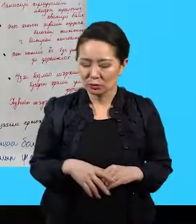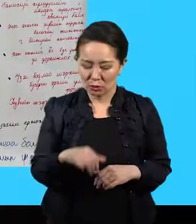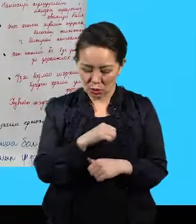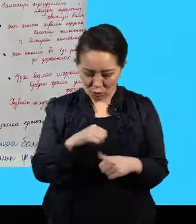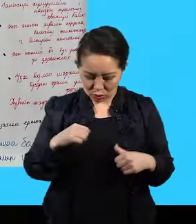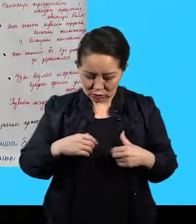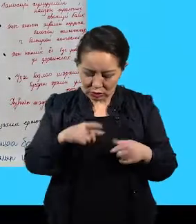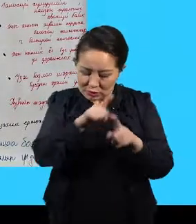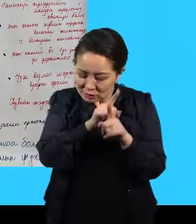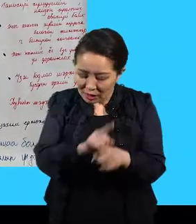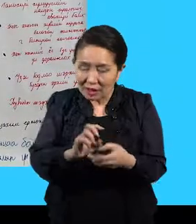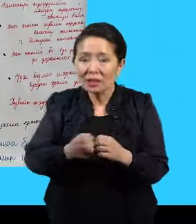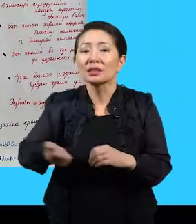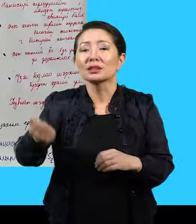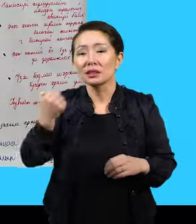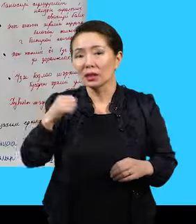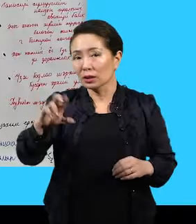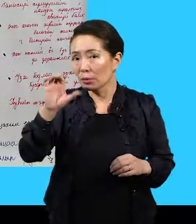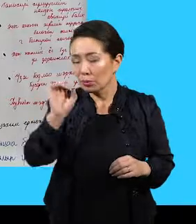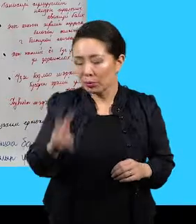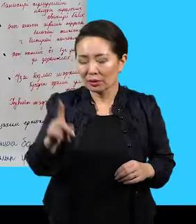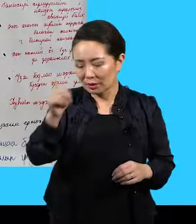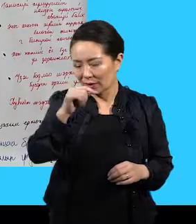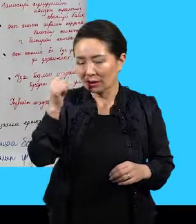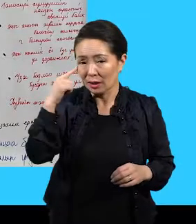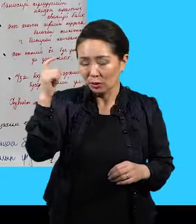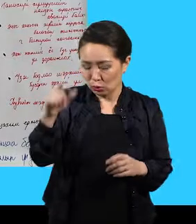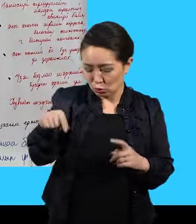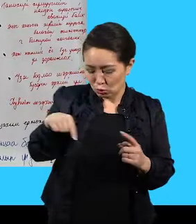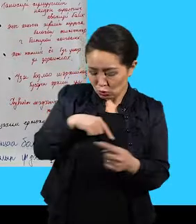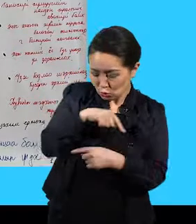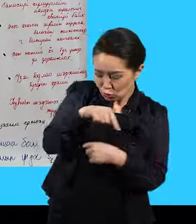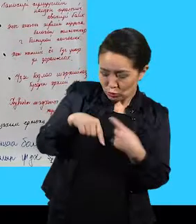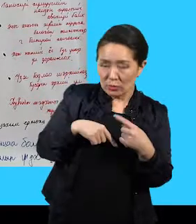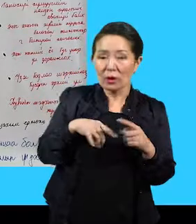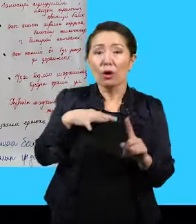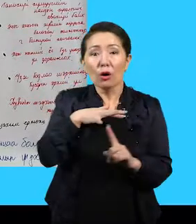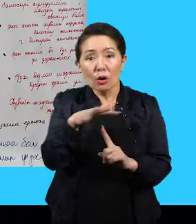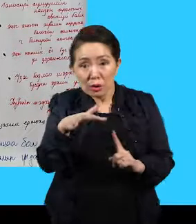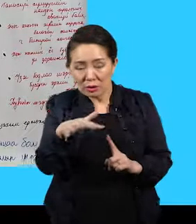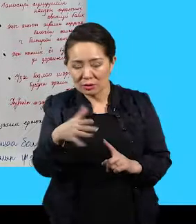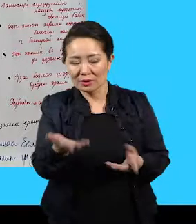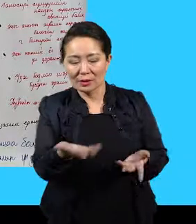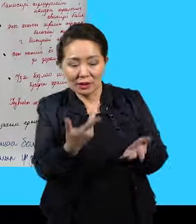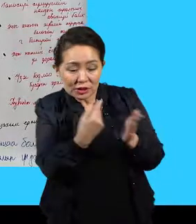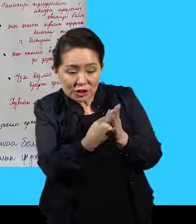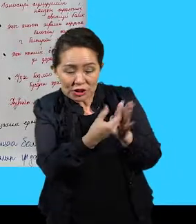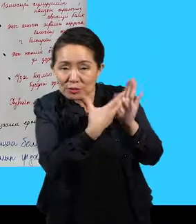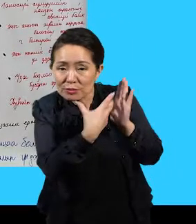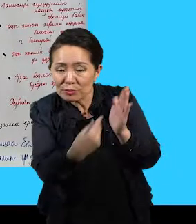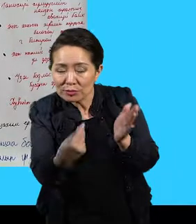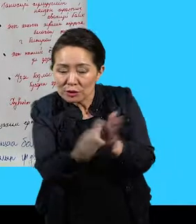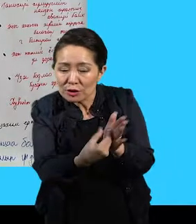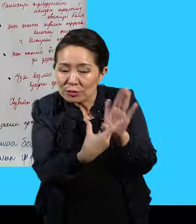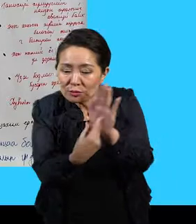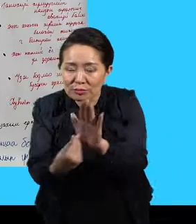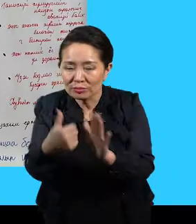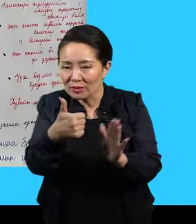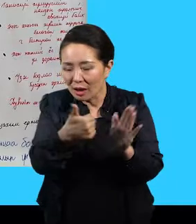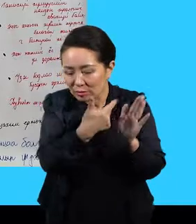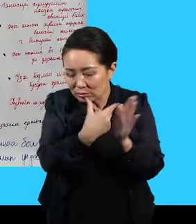өөрсдөө энийг хэрэгжүүлж чадах юм бол нөгөө таньдаг хүмүүсээрээ хүрээлүүлсэн орчин чинь та нараас үлгэр дуурайл аваад захим